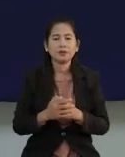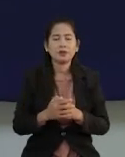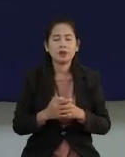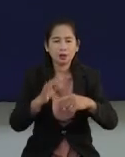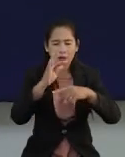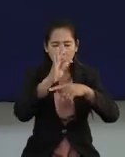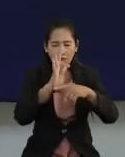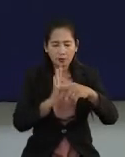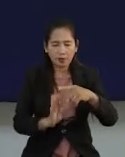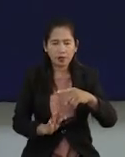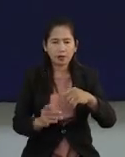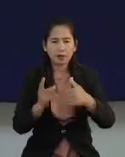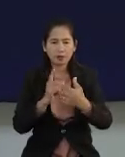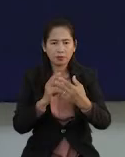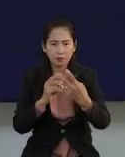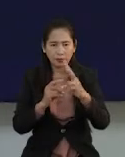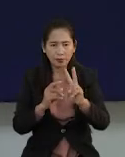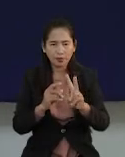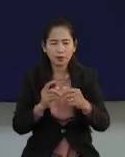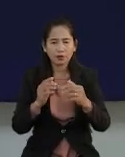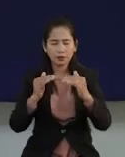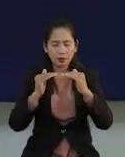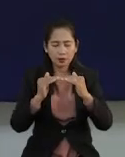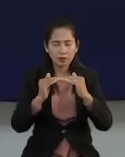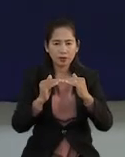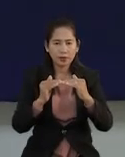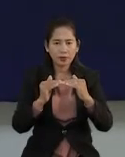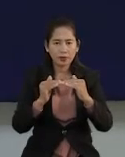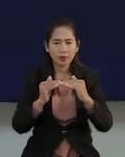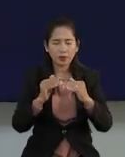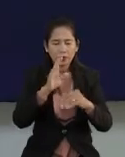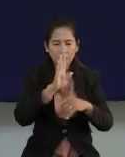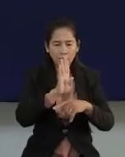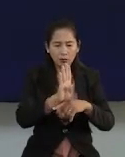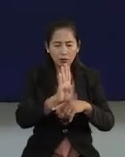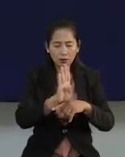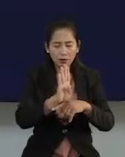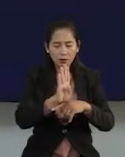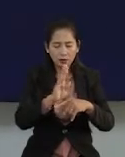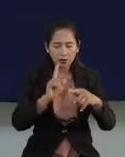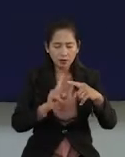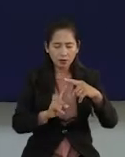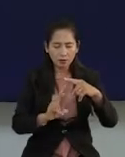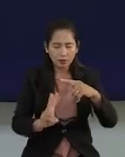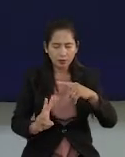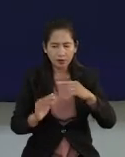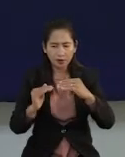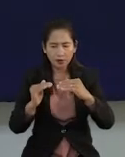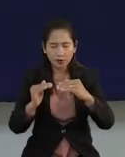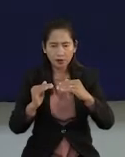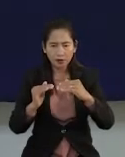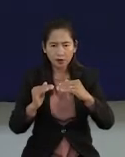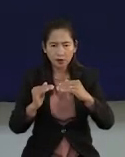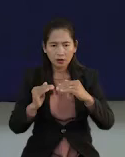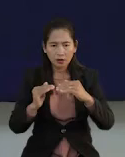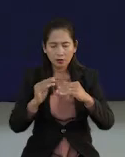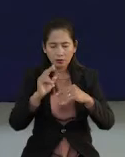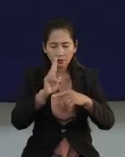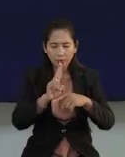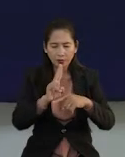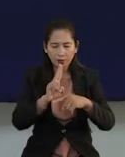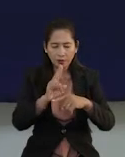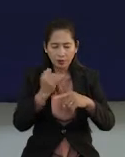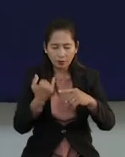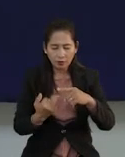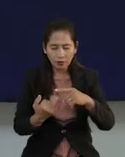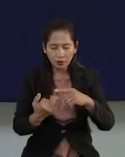pro phê pi đồng bồn đài smile nâng buồn phía đọc pí cư pí phía